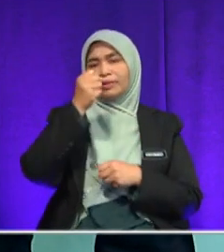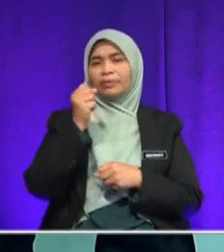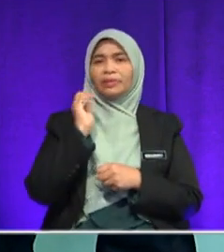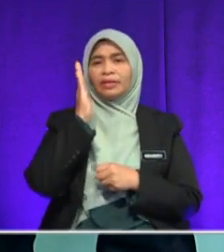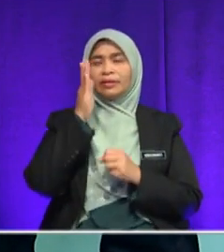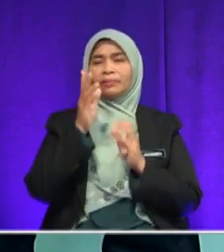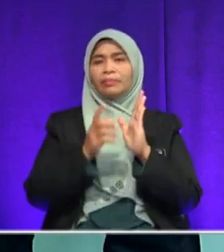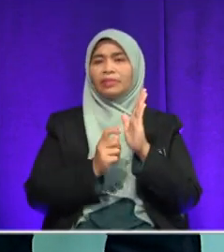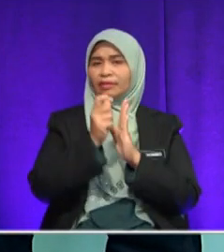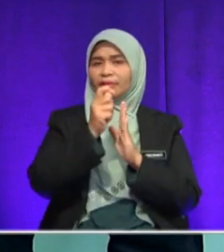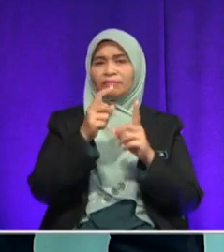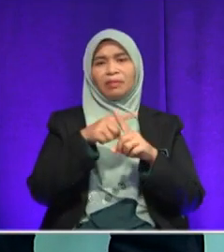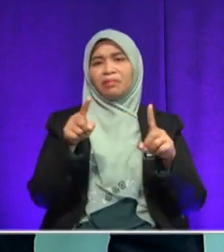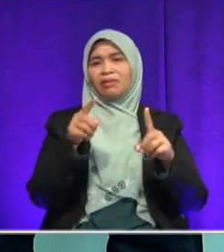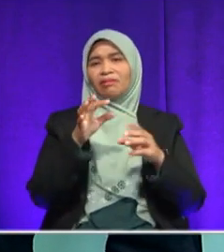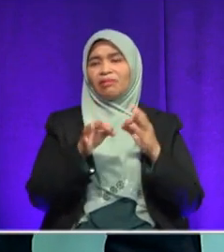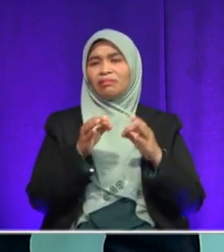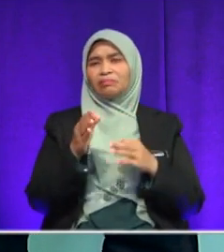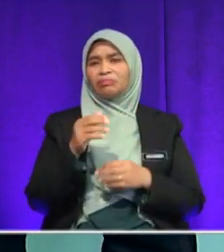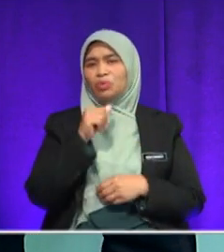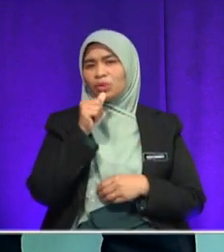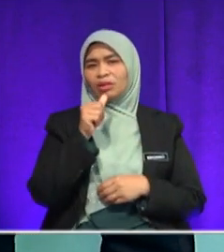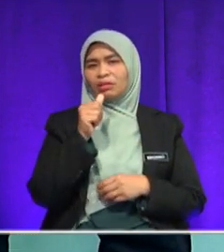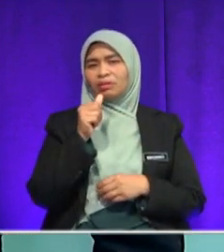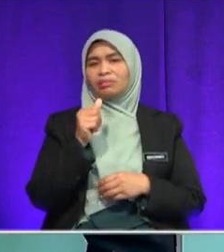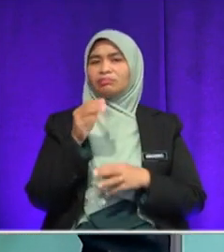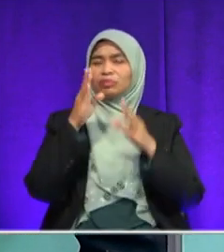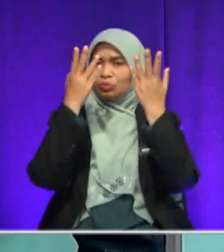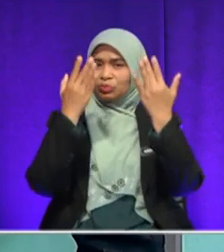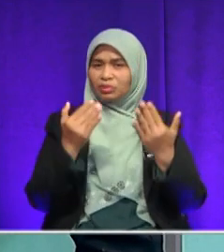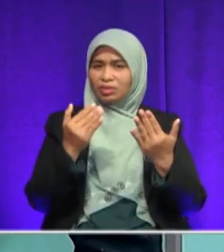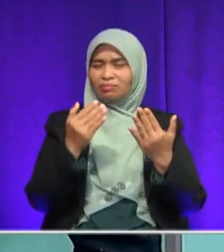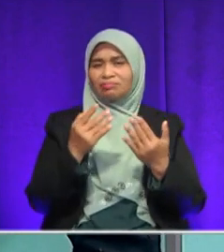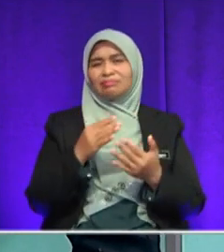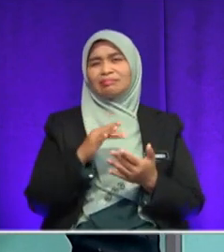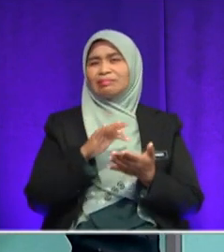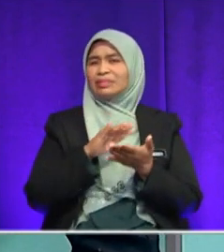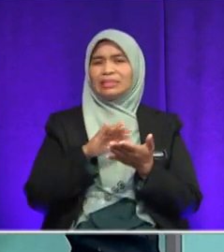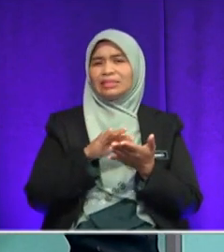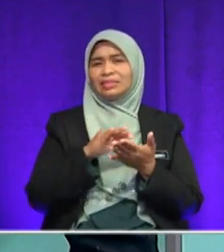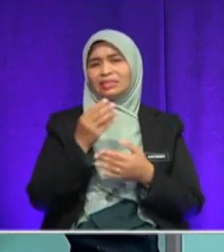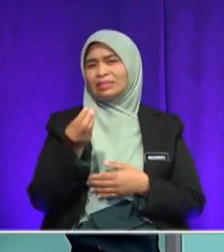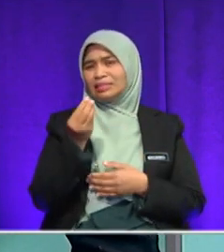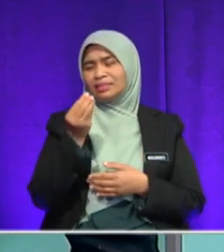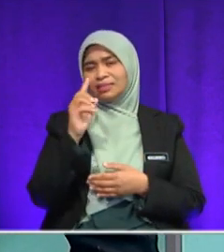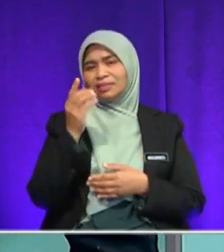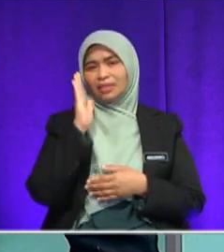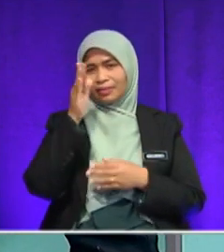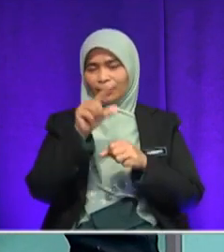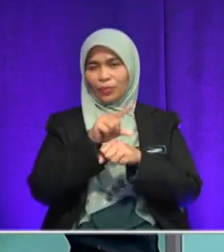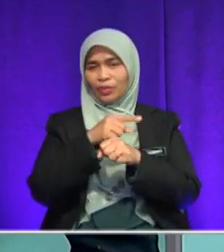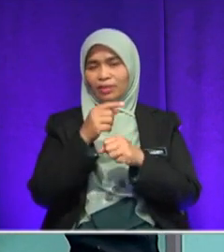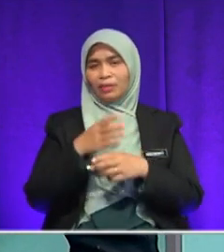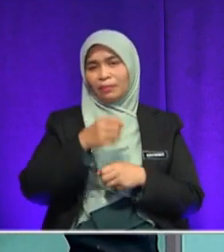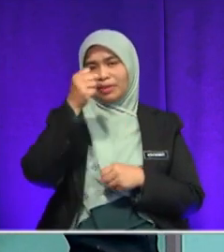kalau bukan musim hujan, di luar musim hujan, so jarang kita guna payung. So biasanya harga payung akan